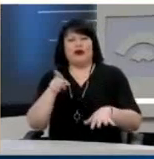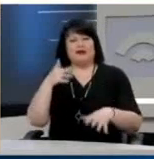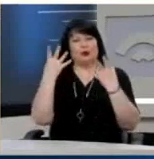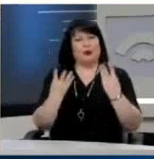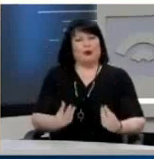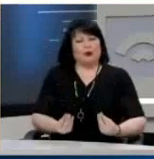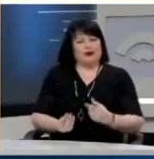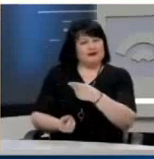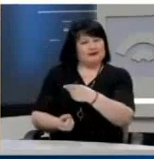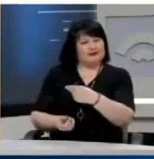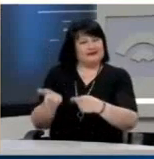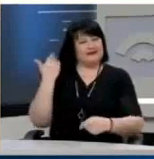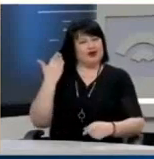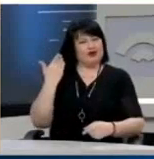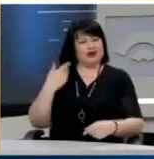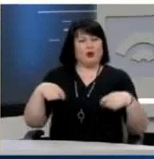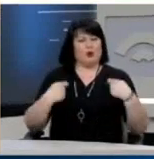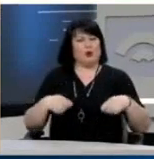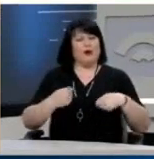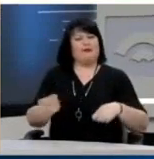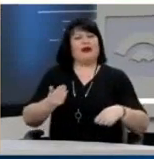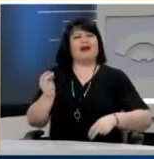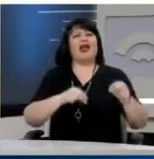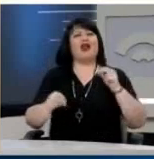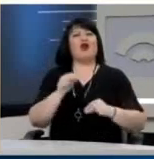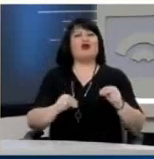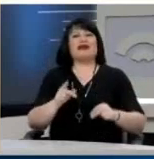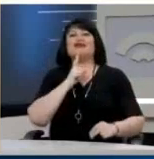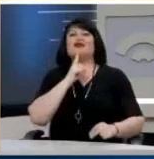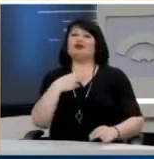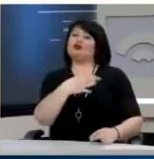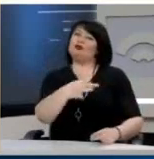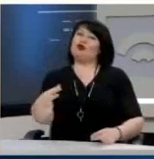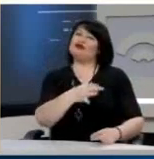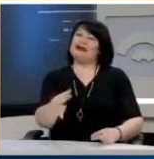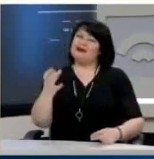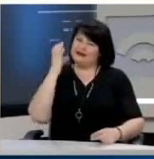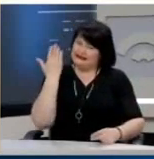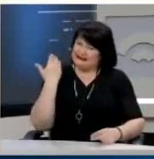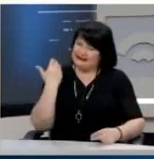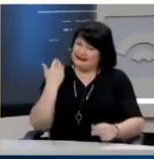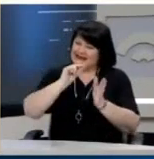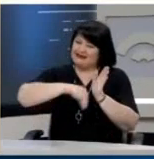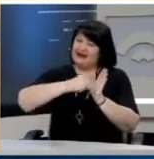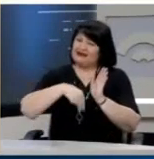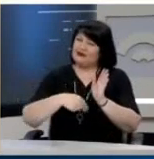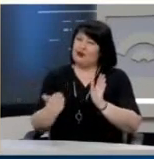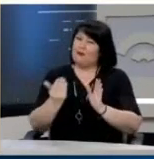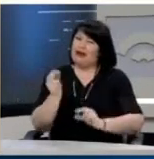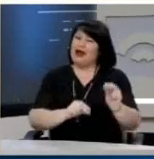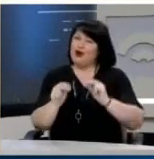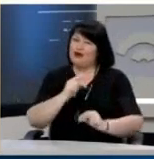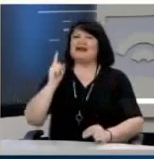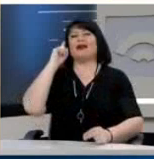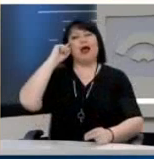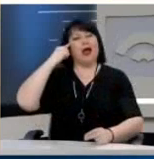συνηθίσει εσείς να κάνετε τα χρόνια της ευμάρειας προεκλογικά, όπως οι προσλήψεις εκείνες συμβασιούχων προεκλογικά